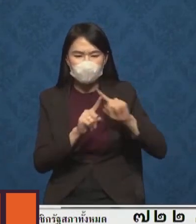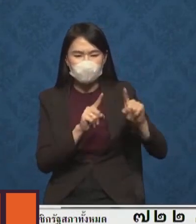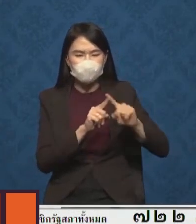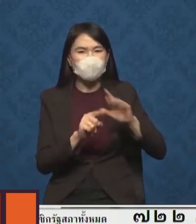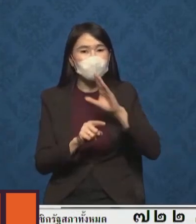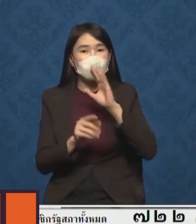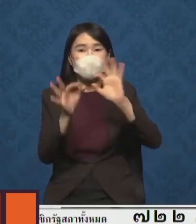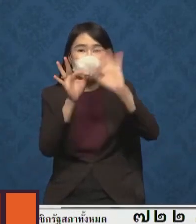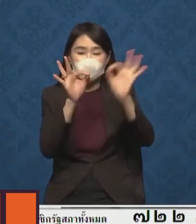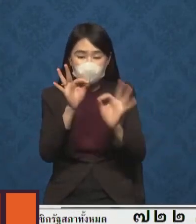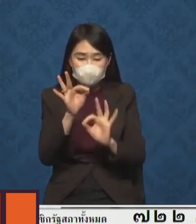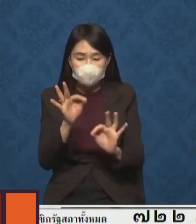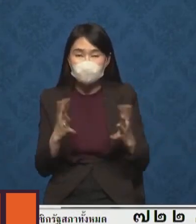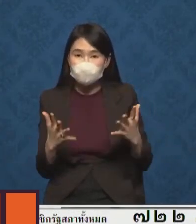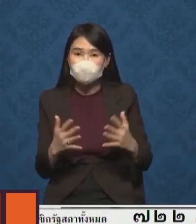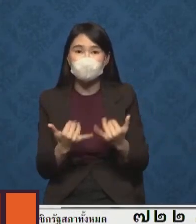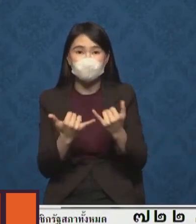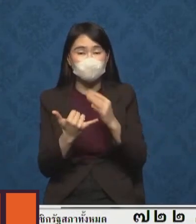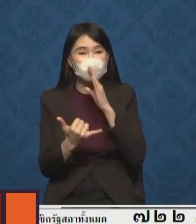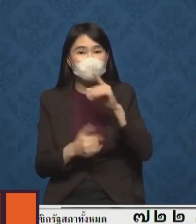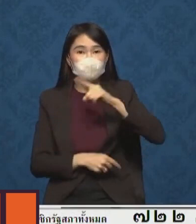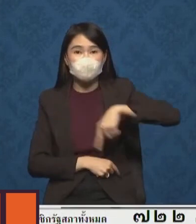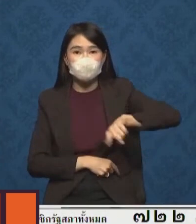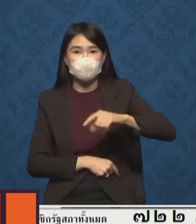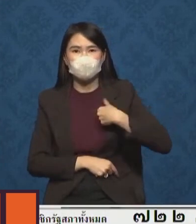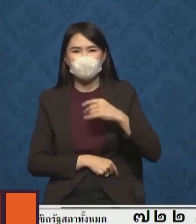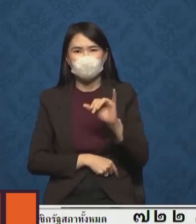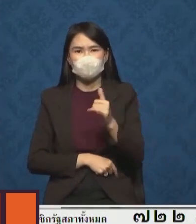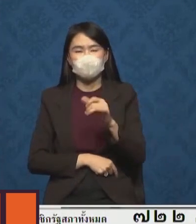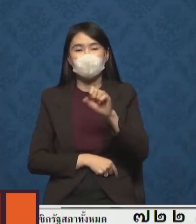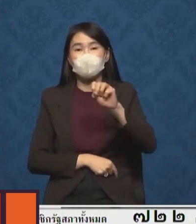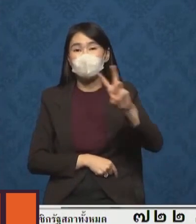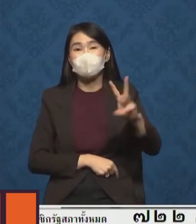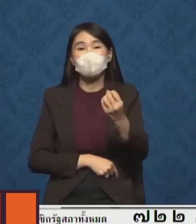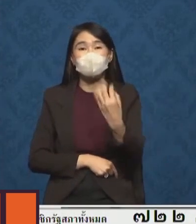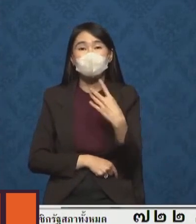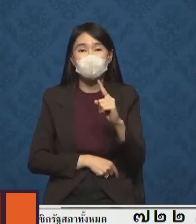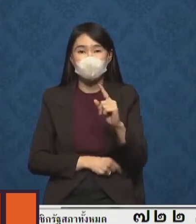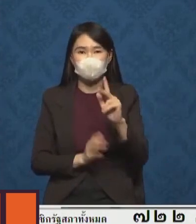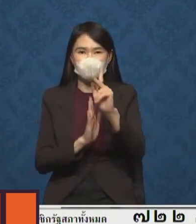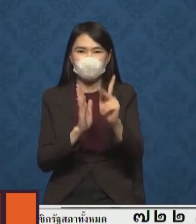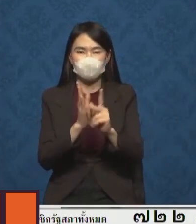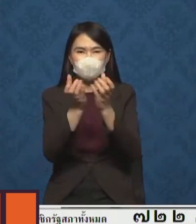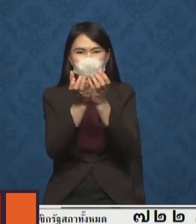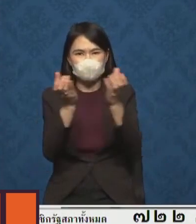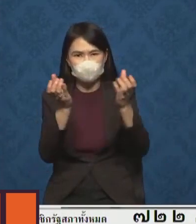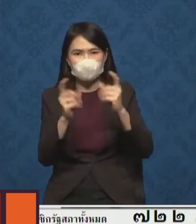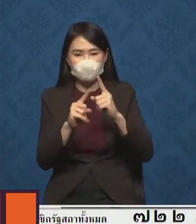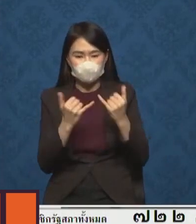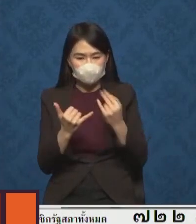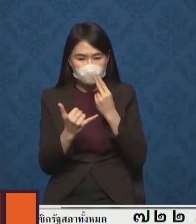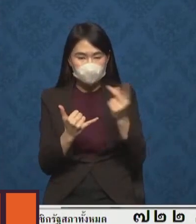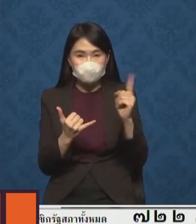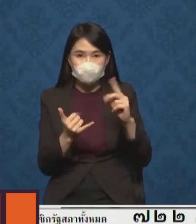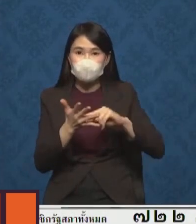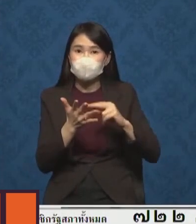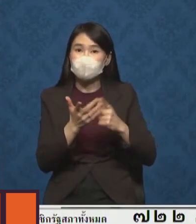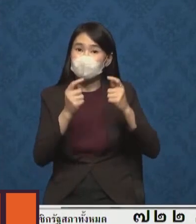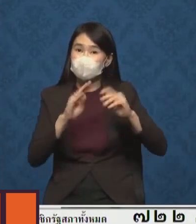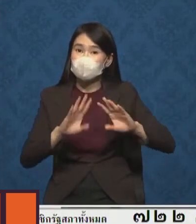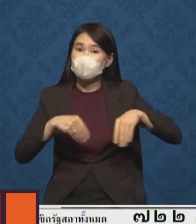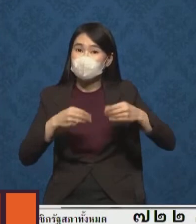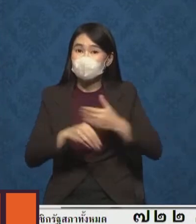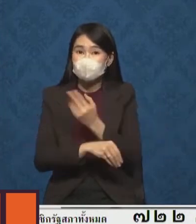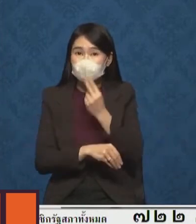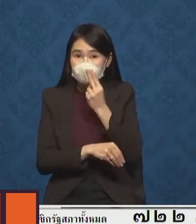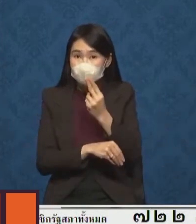กโยเท่ารอย่จิงการทมีบางท่านระบุว่ารับนูฉบับนี้ออกมาออกแบบมาเพื่พวก